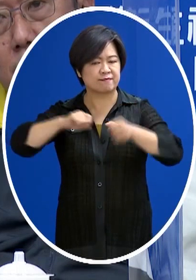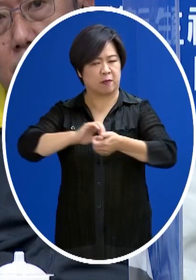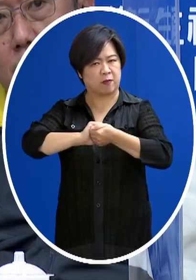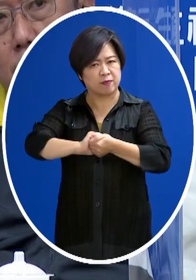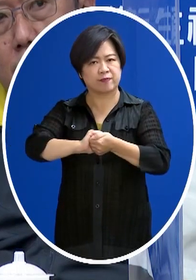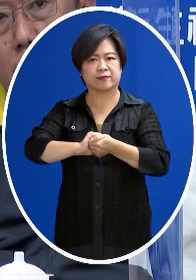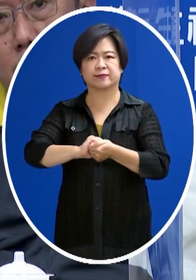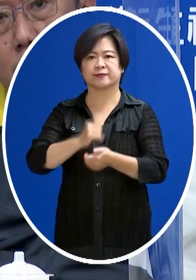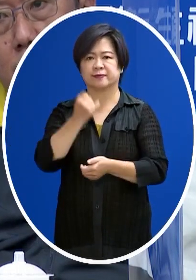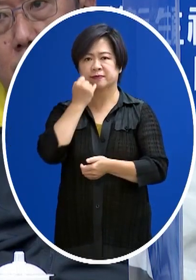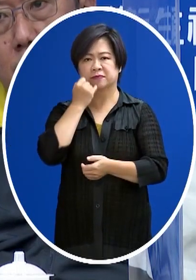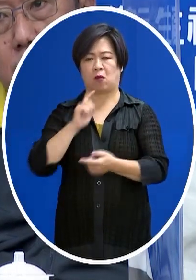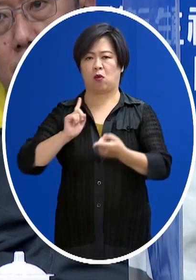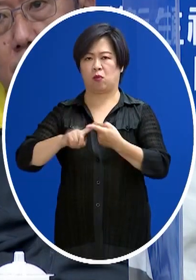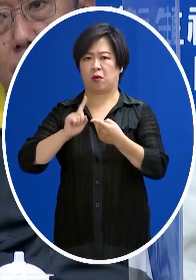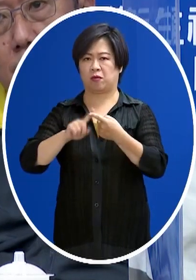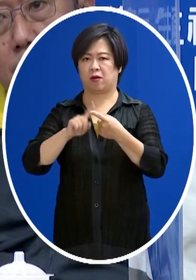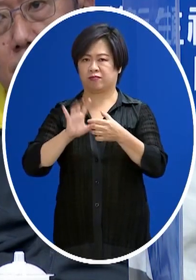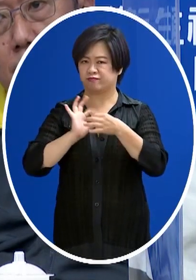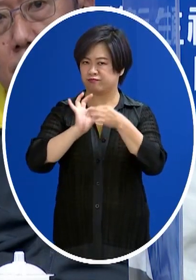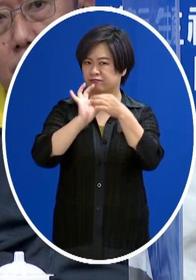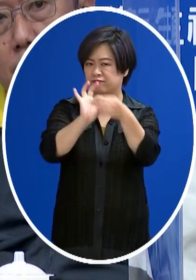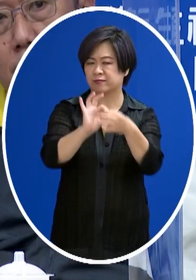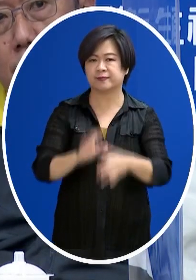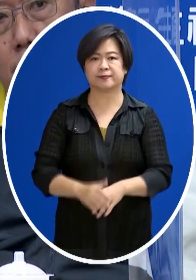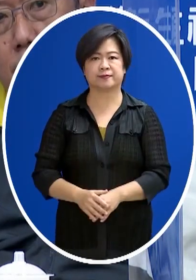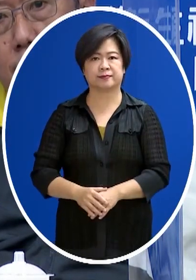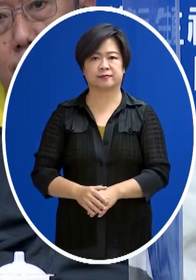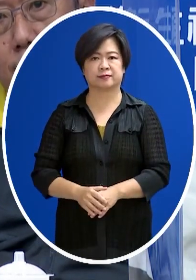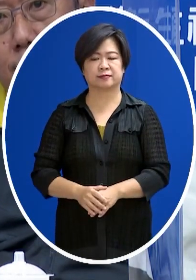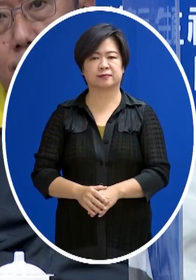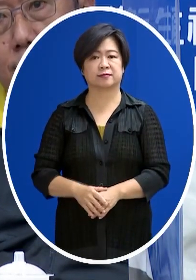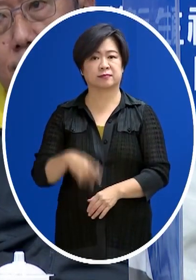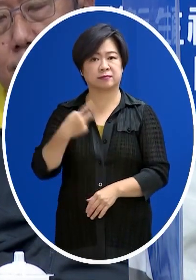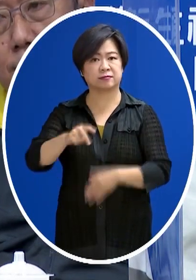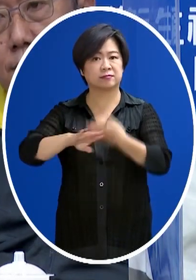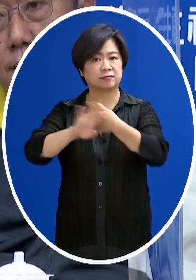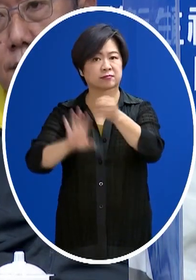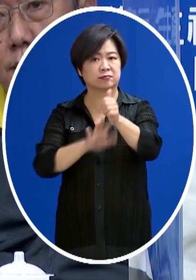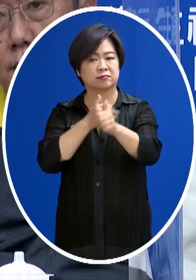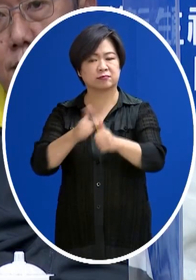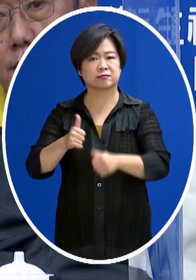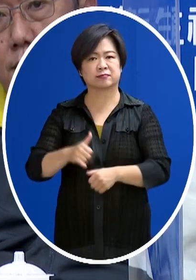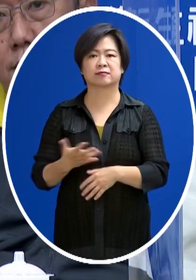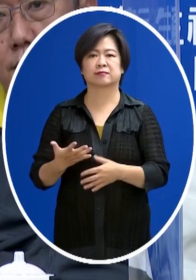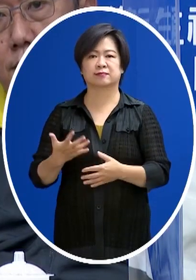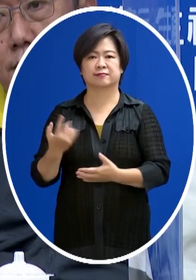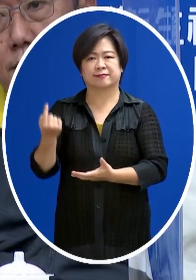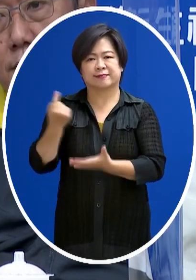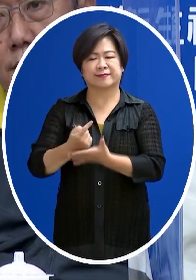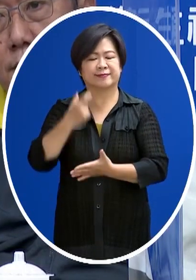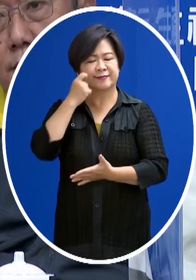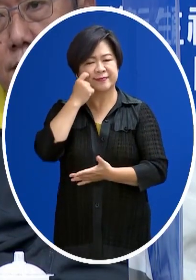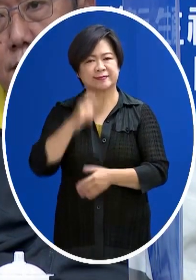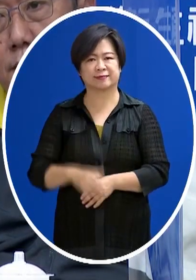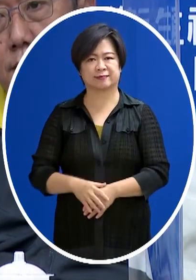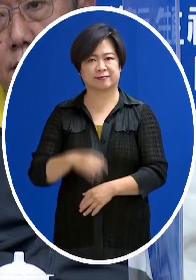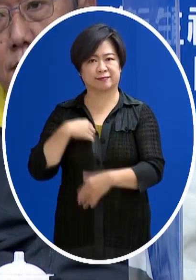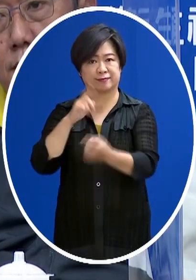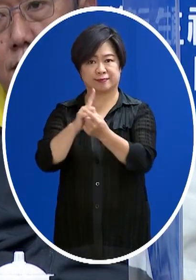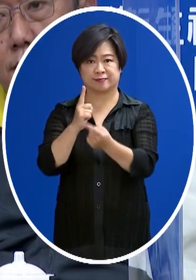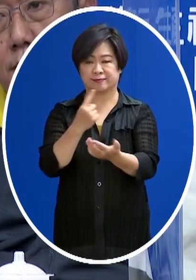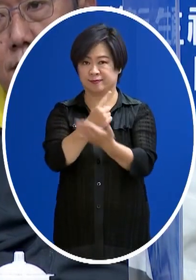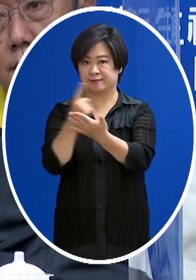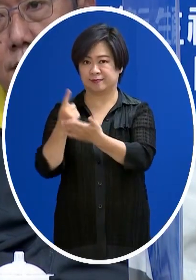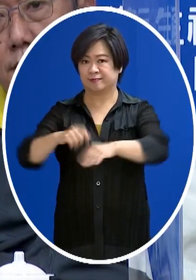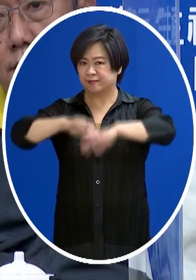维持在一个正确的轨道上。但今天其他还有其他的委员没有来，我在这里把跟全体的委员跟我们